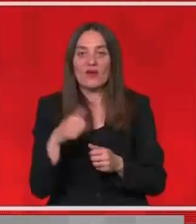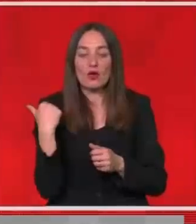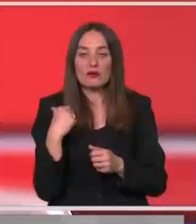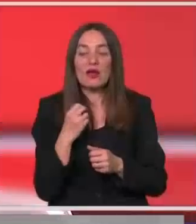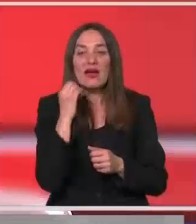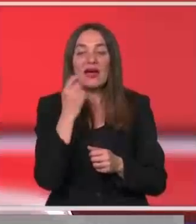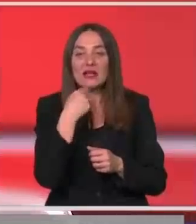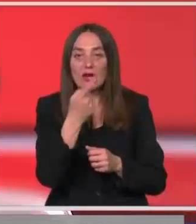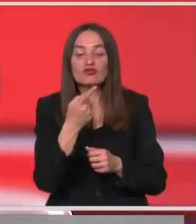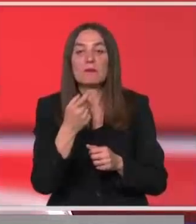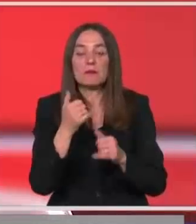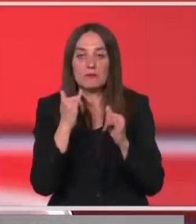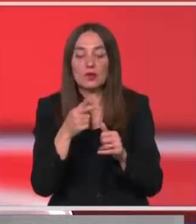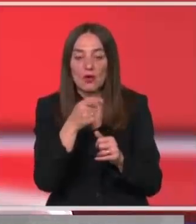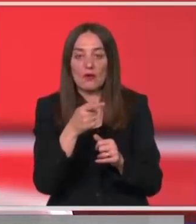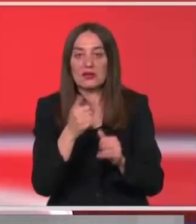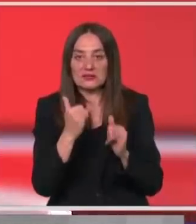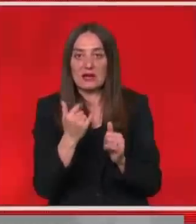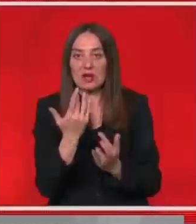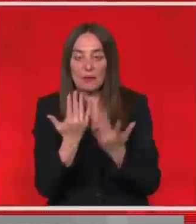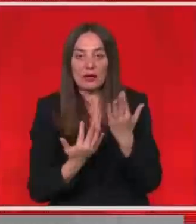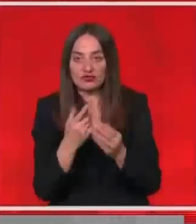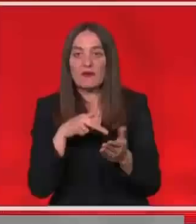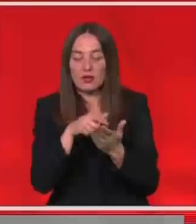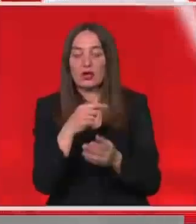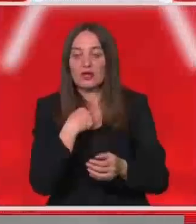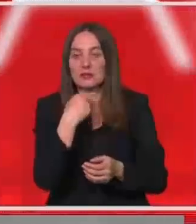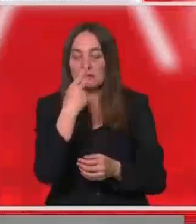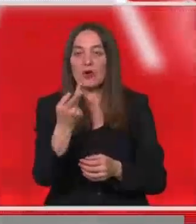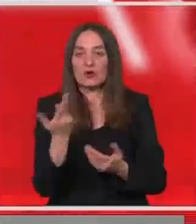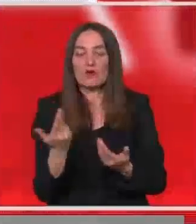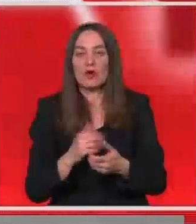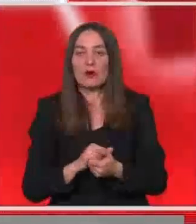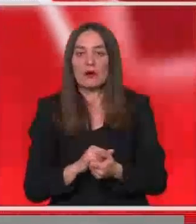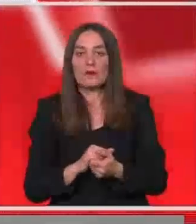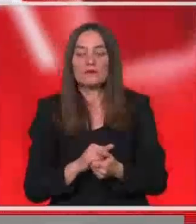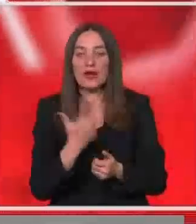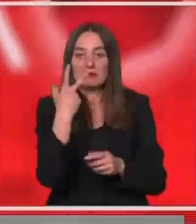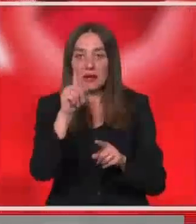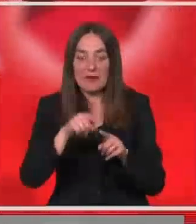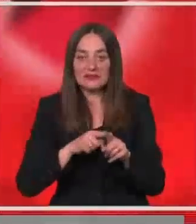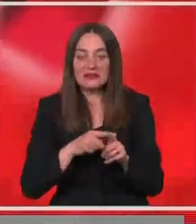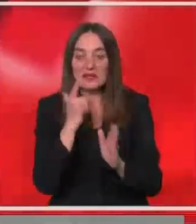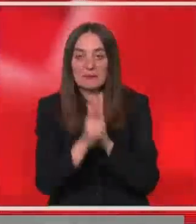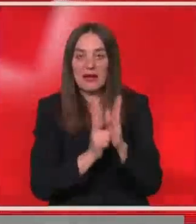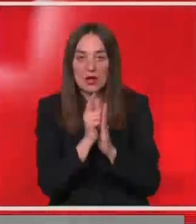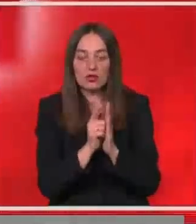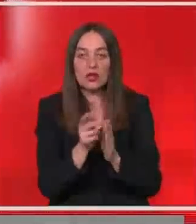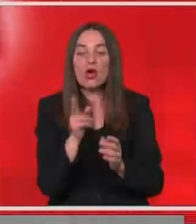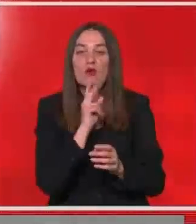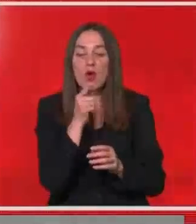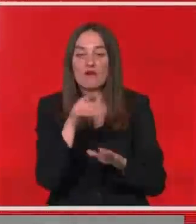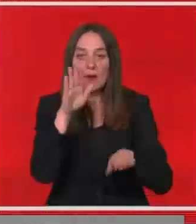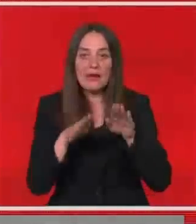kad kažem odmah, sada ide svo obračunavanje, je li tako? Pa to smo već odgovorili, ja vam tako i odgovaram. Dakle, 3 meseca je period koji ove